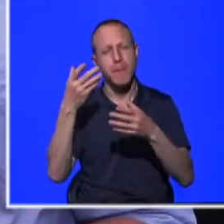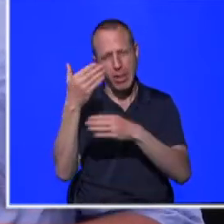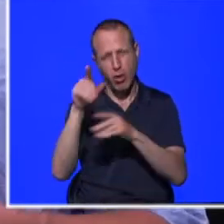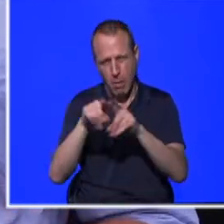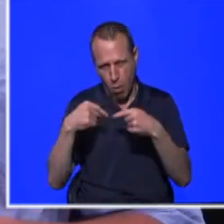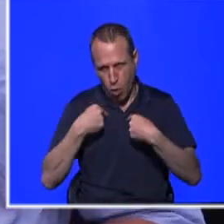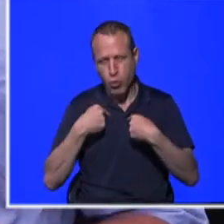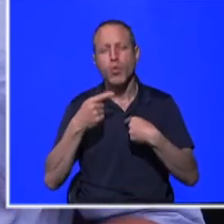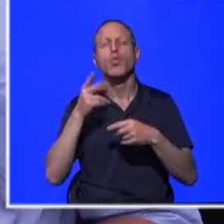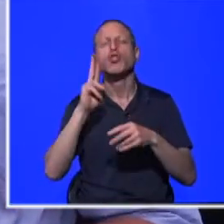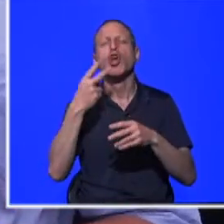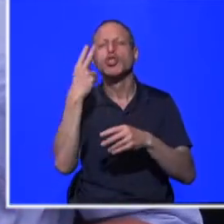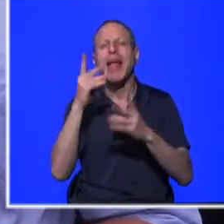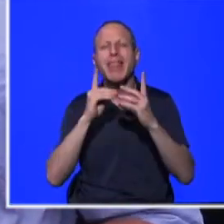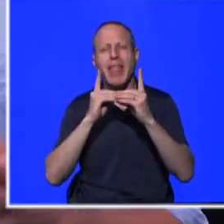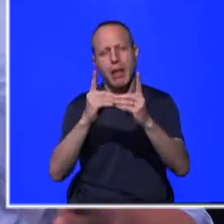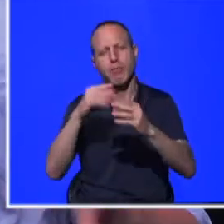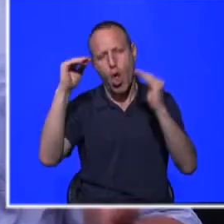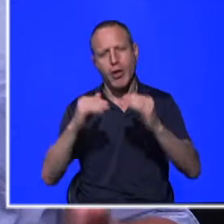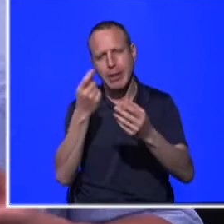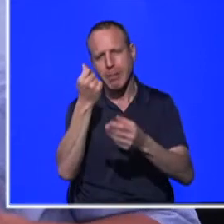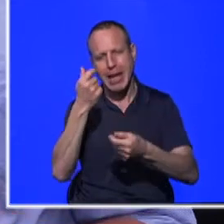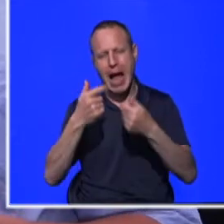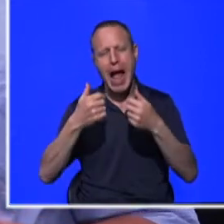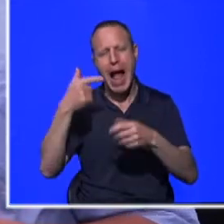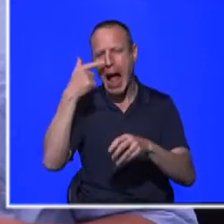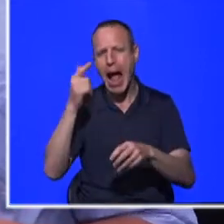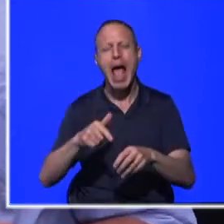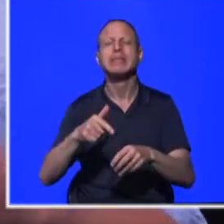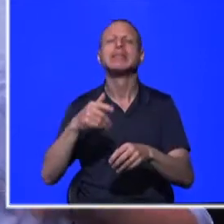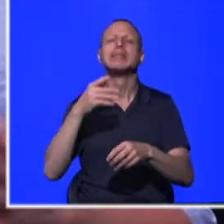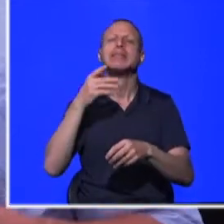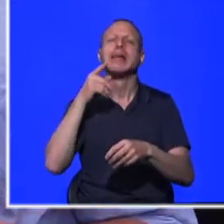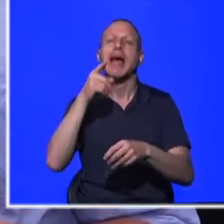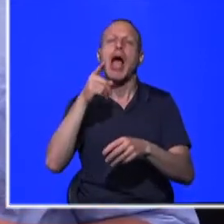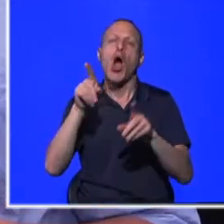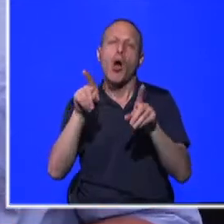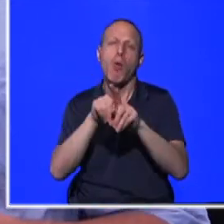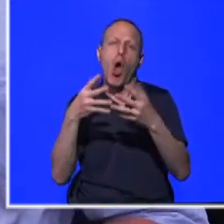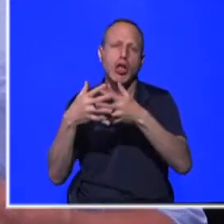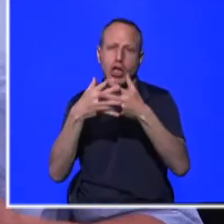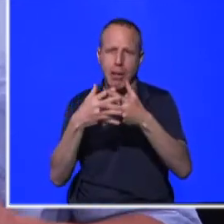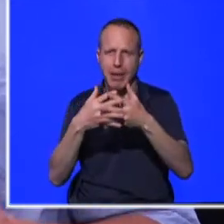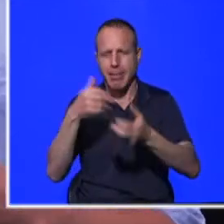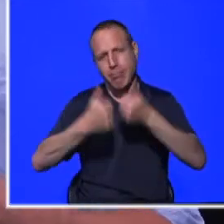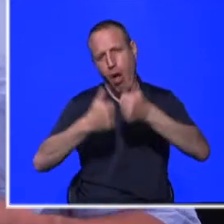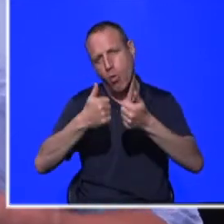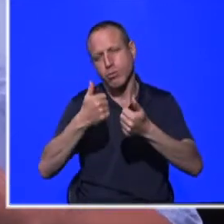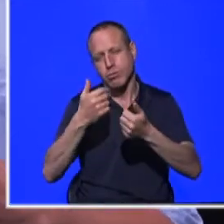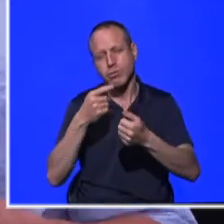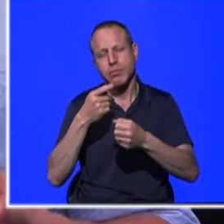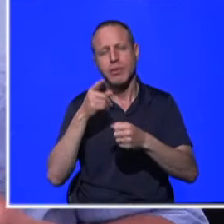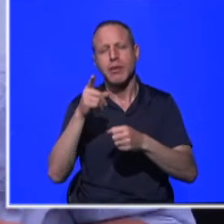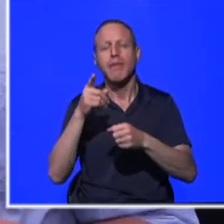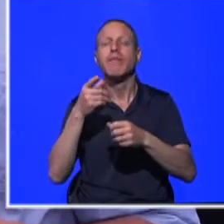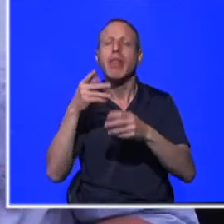הגז. הדרך הטובה היא תחרות, כך לדוגמה עשתה ארצות הברית, שפיתחה רגולציה מעולה ופרו-תחרותית. דרך נוספת היא פשוט